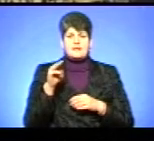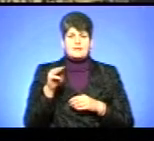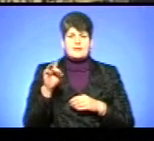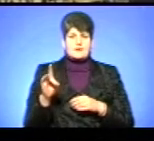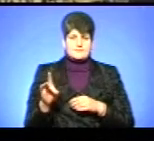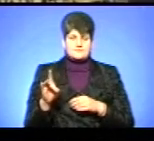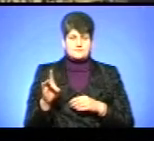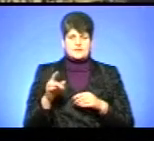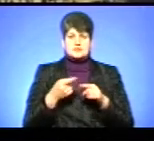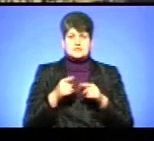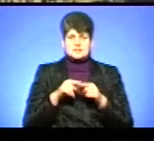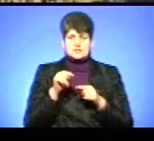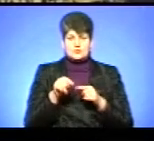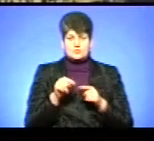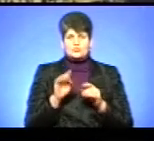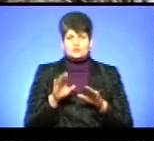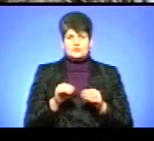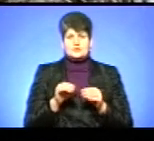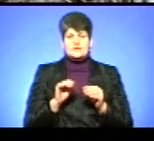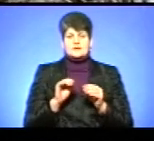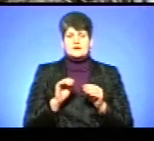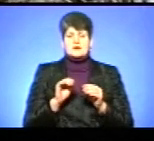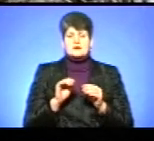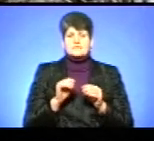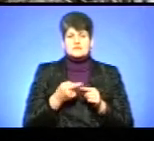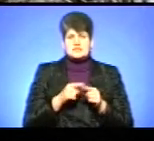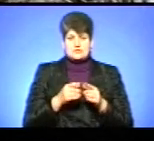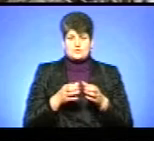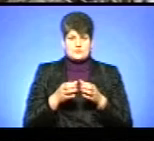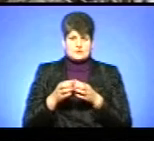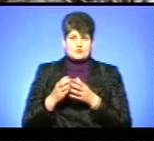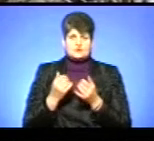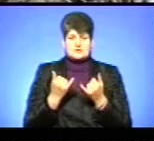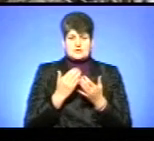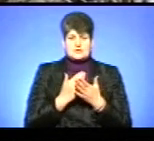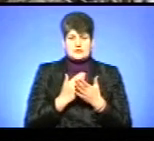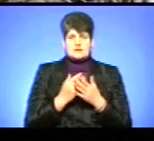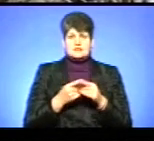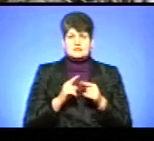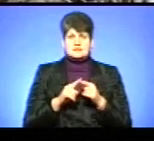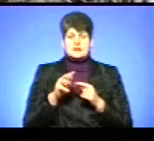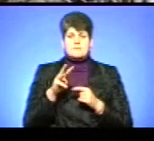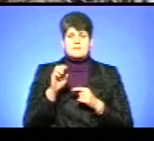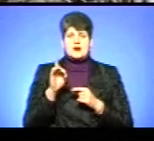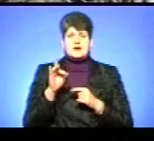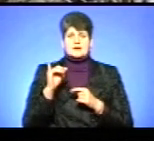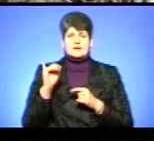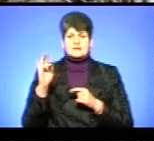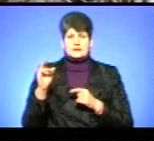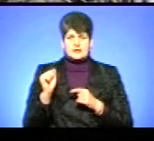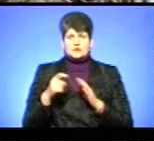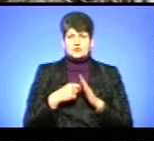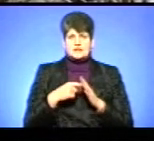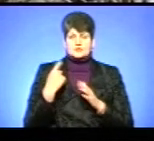сітками з цієї передачі буде накрито. Ті підрозділи, які зараз, а зараз вони, власне, підуть під Мар'їнку Донецької області, стоять в основному